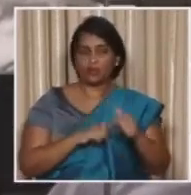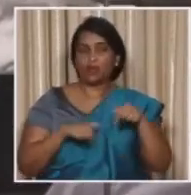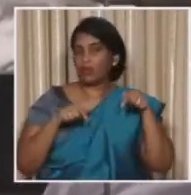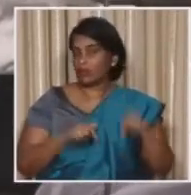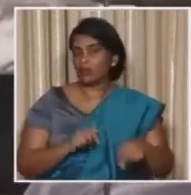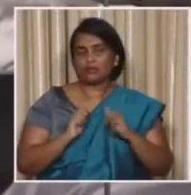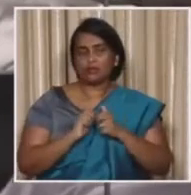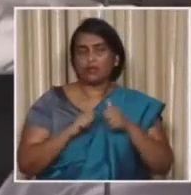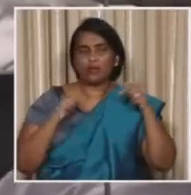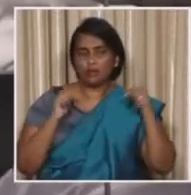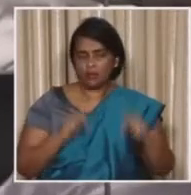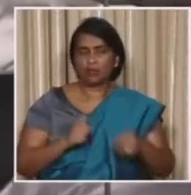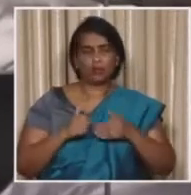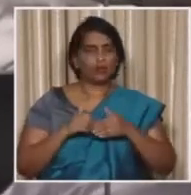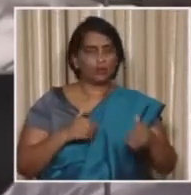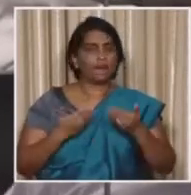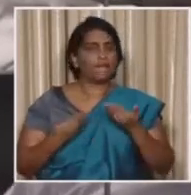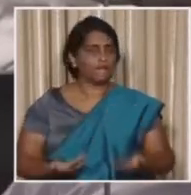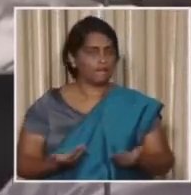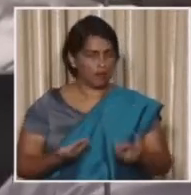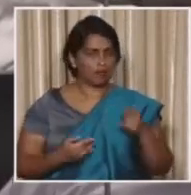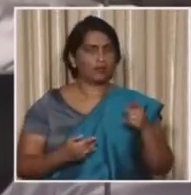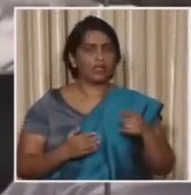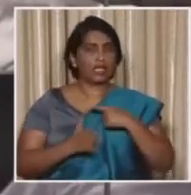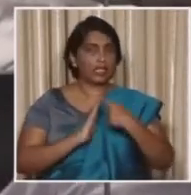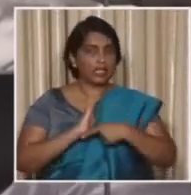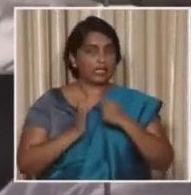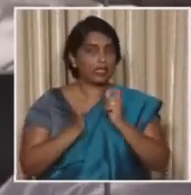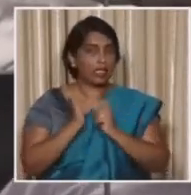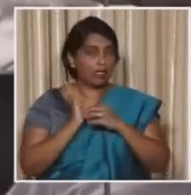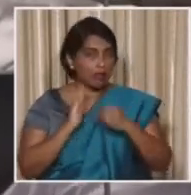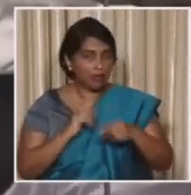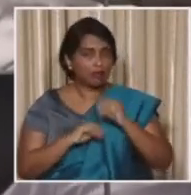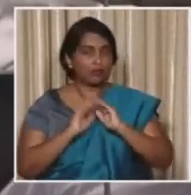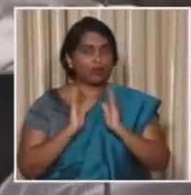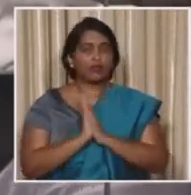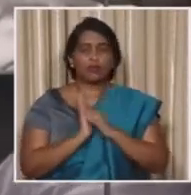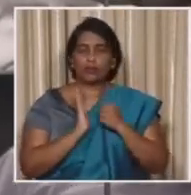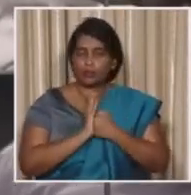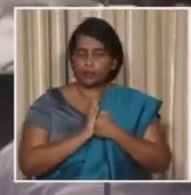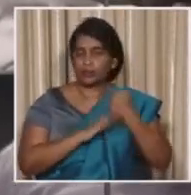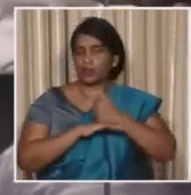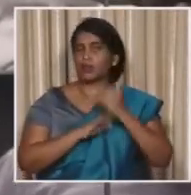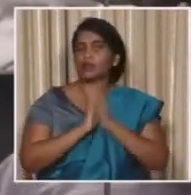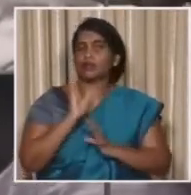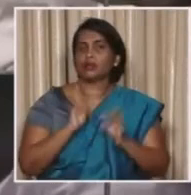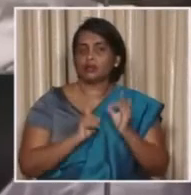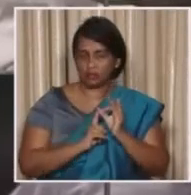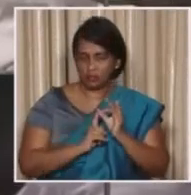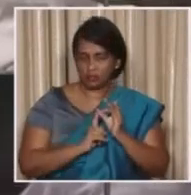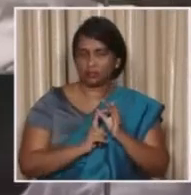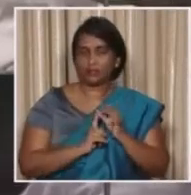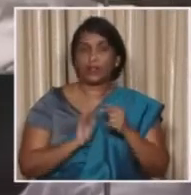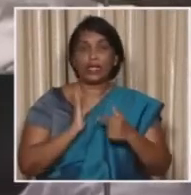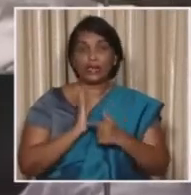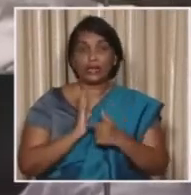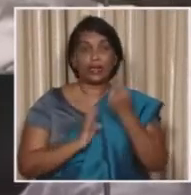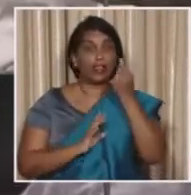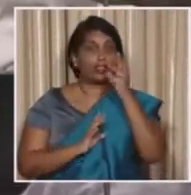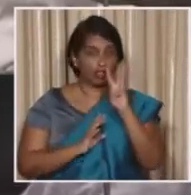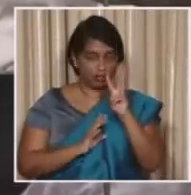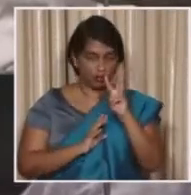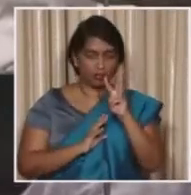තත්ත්වය? අද මේ වන විට වර්තමානයේ දේශීය ණය ප්‍රමාණය ගරු මුලාසුනාර මන්ත්‍රීතුමනි ට්‍රිලියන 13ක්